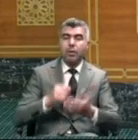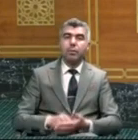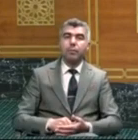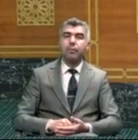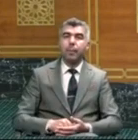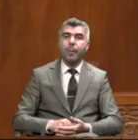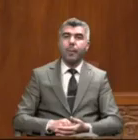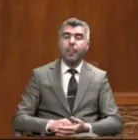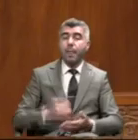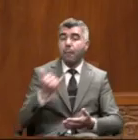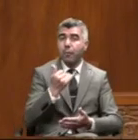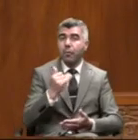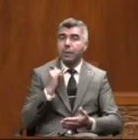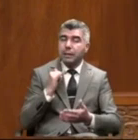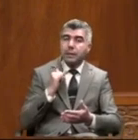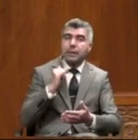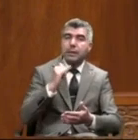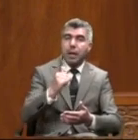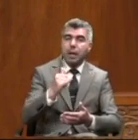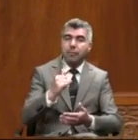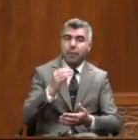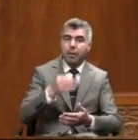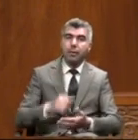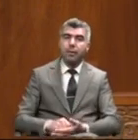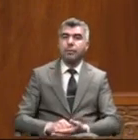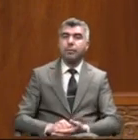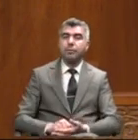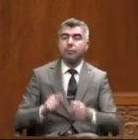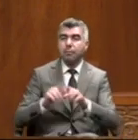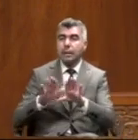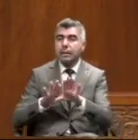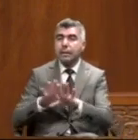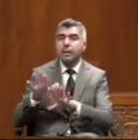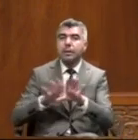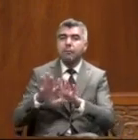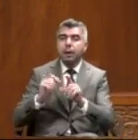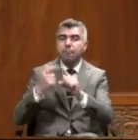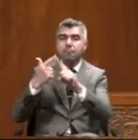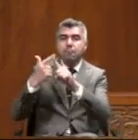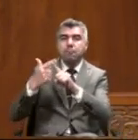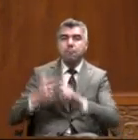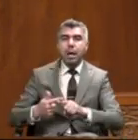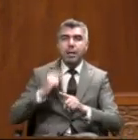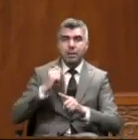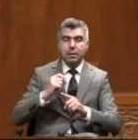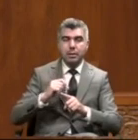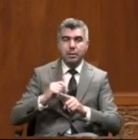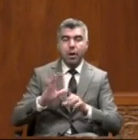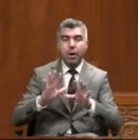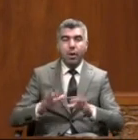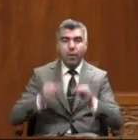ويضمن استدامته بطبيعه الحال التدبير الامثل لماليتنا العموميه هو الذي